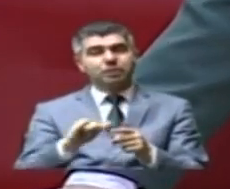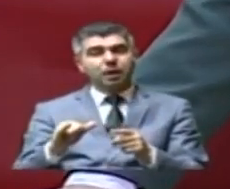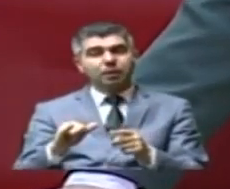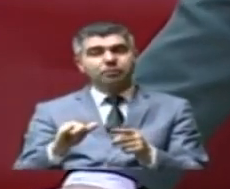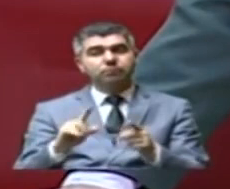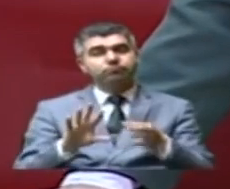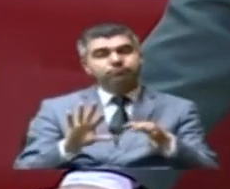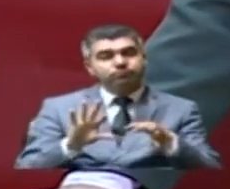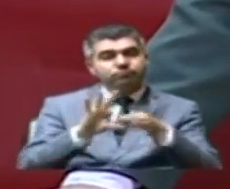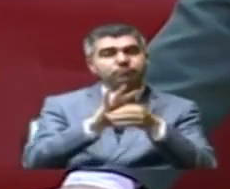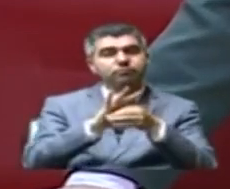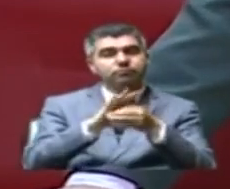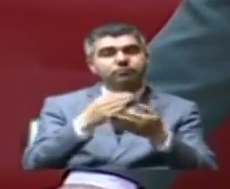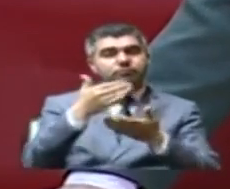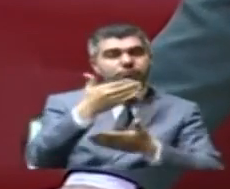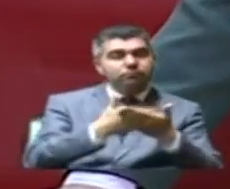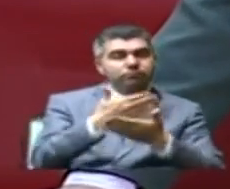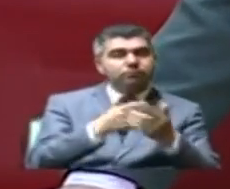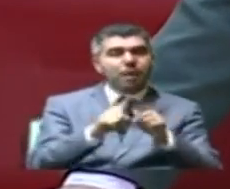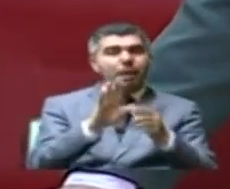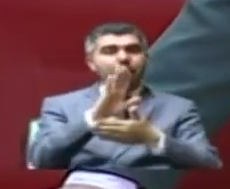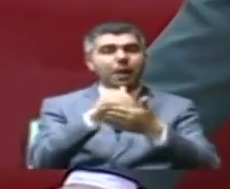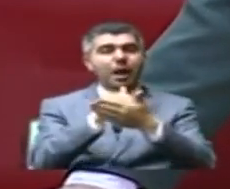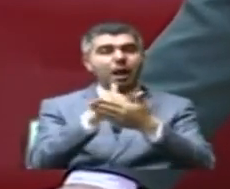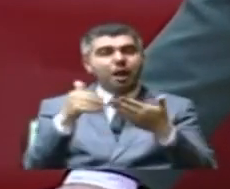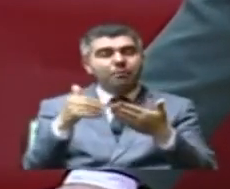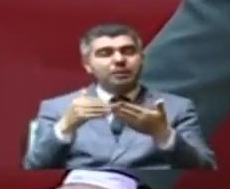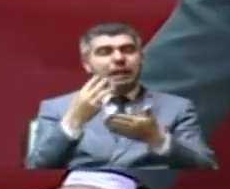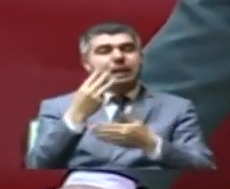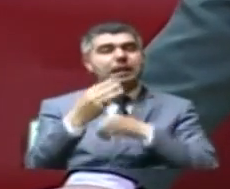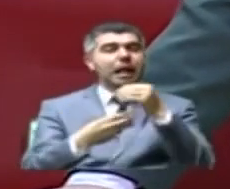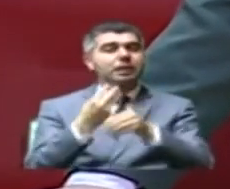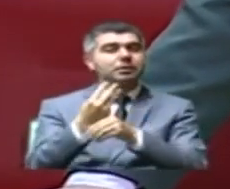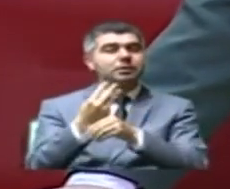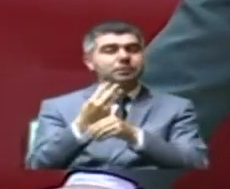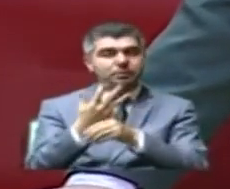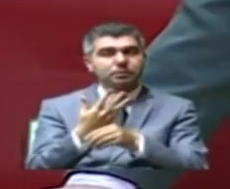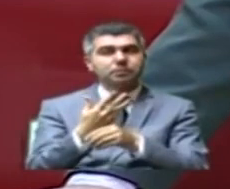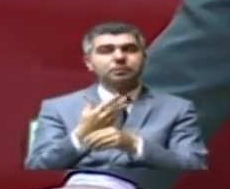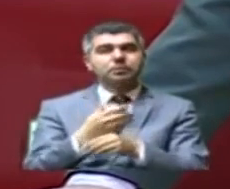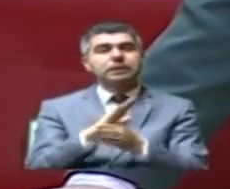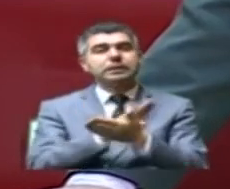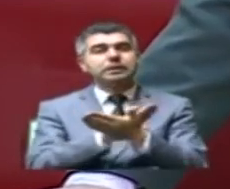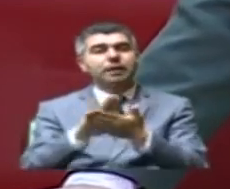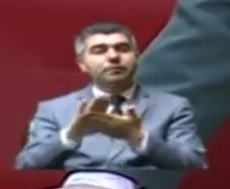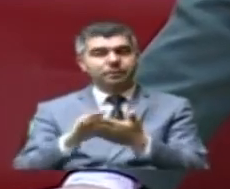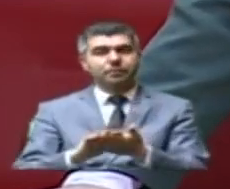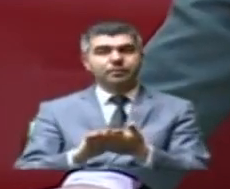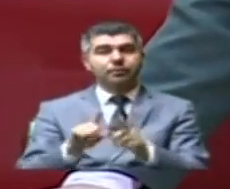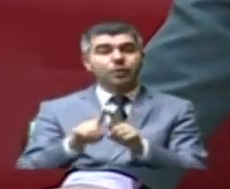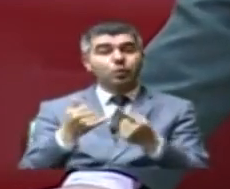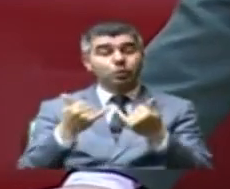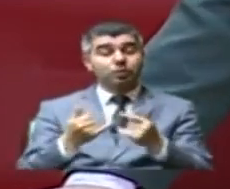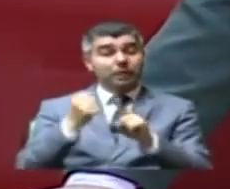كاينه في هذا المجال وخاصه العقد البرنامج اللي انتهى ديال ثلاث سنين تعلم على اننا اليوم نشتغل على اطار